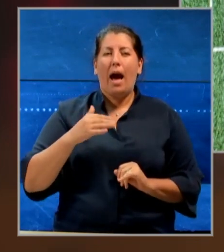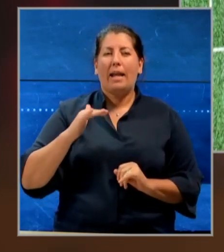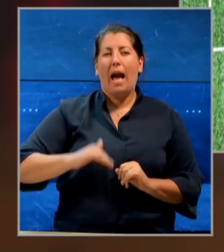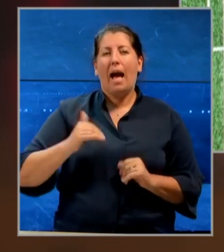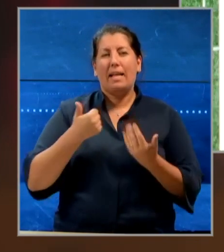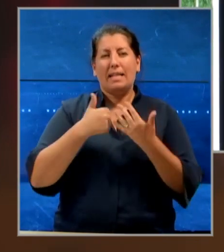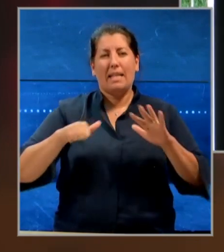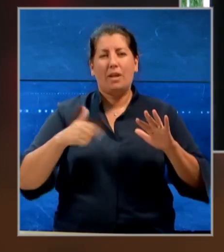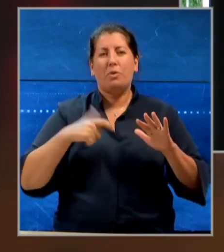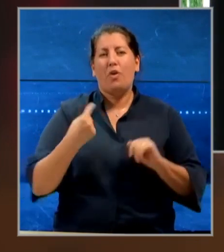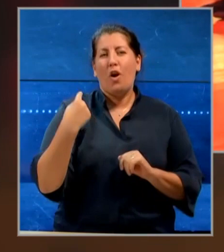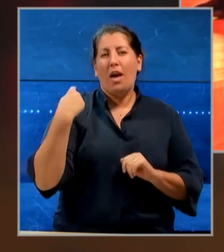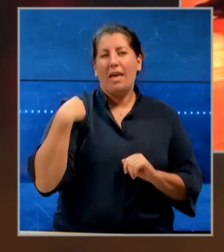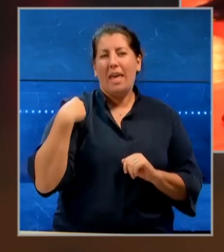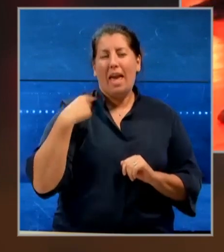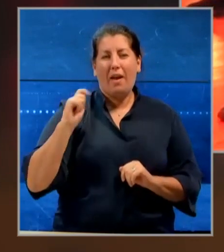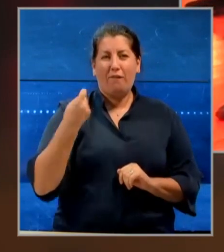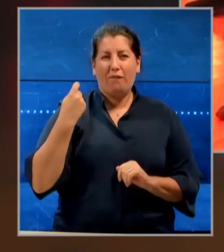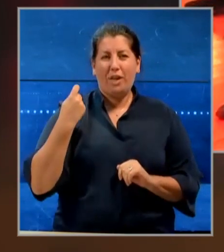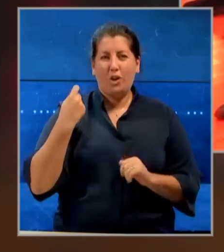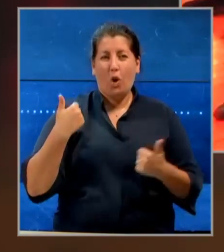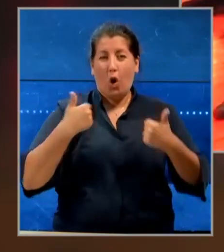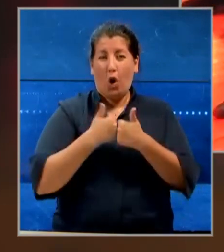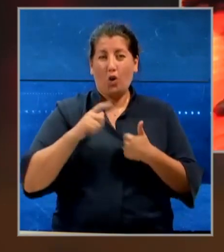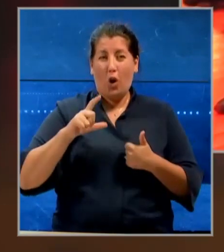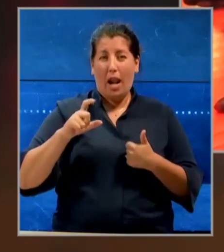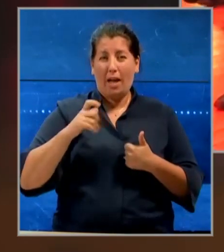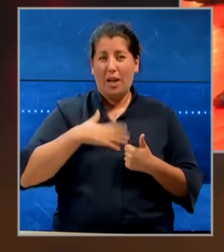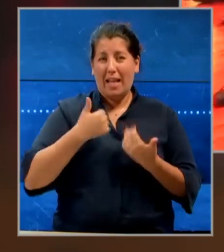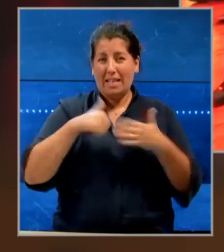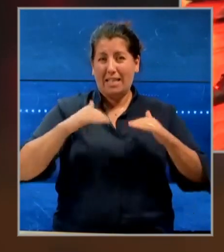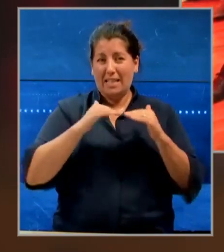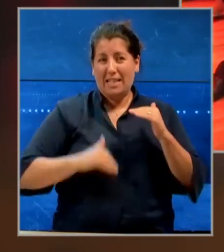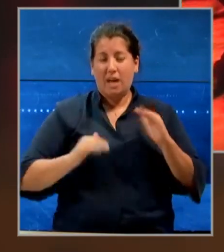4-0. Complimenti alla nostra under 16.